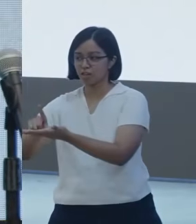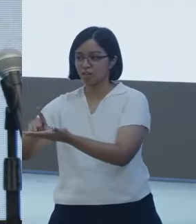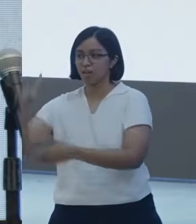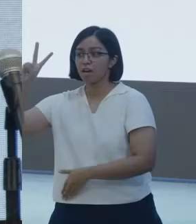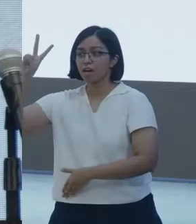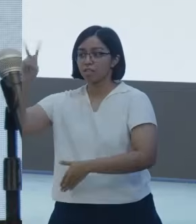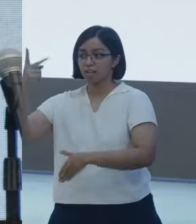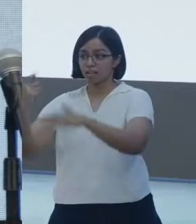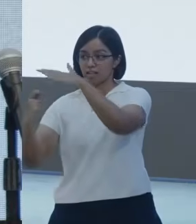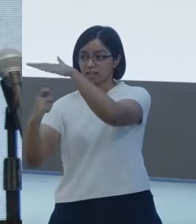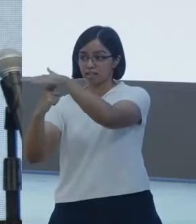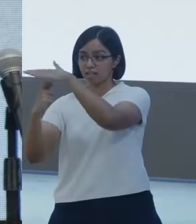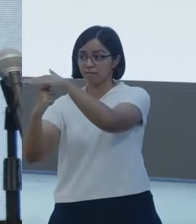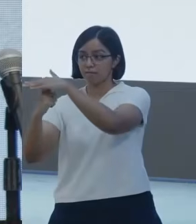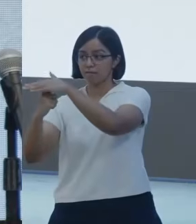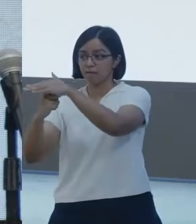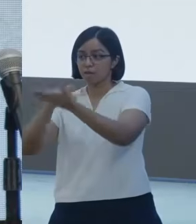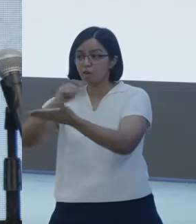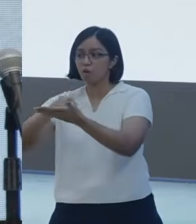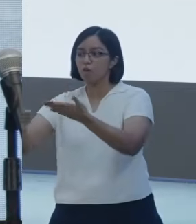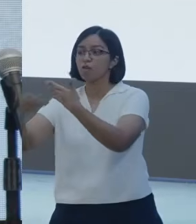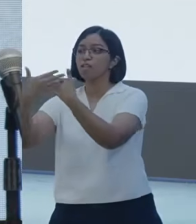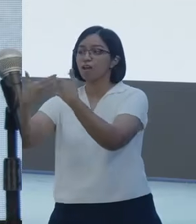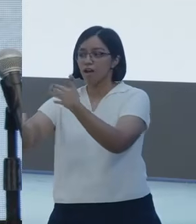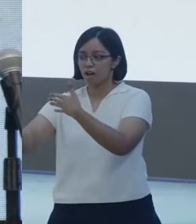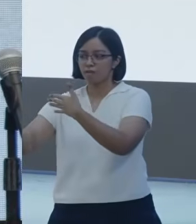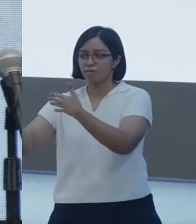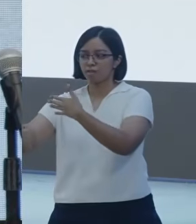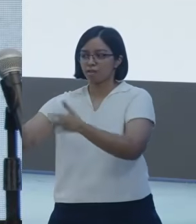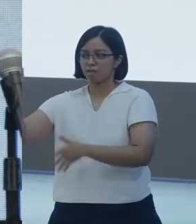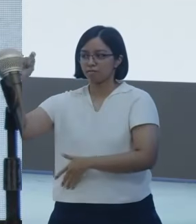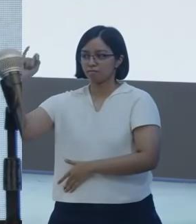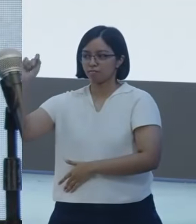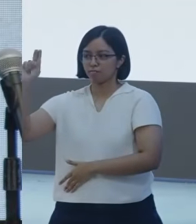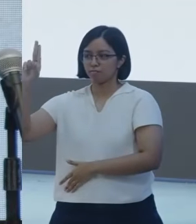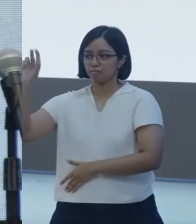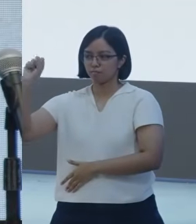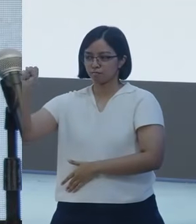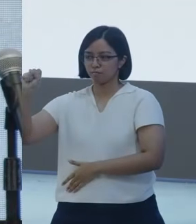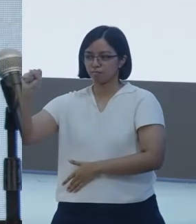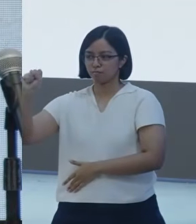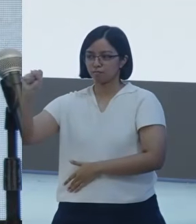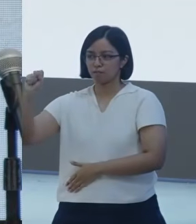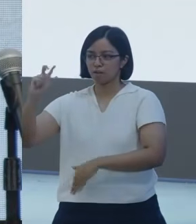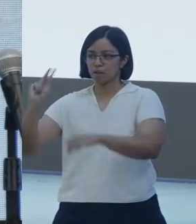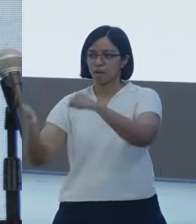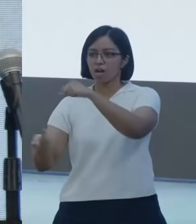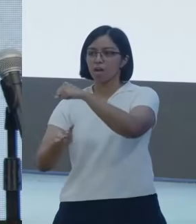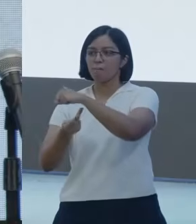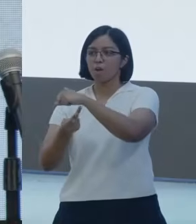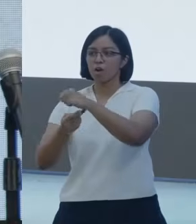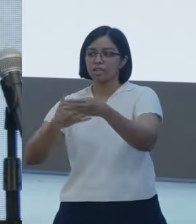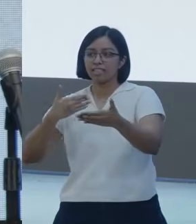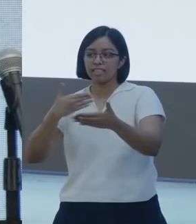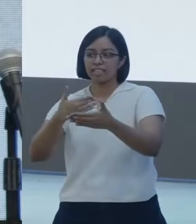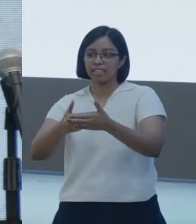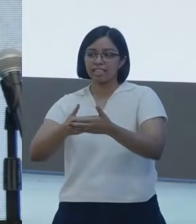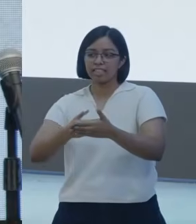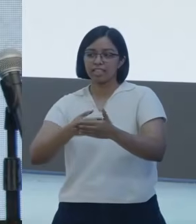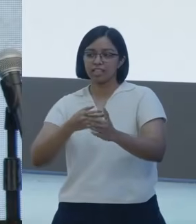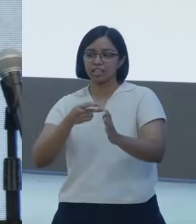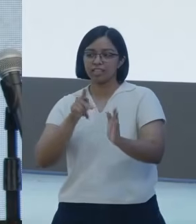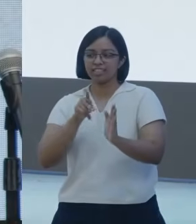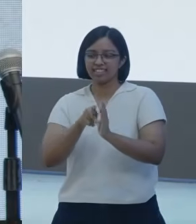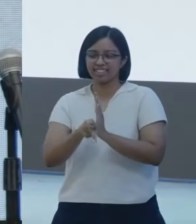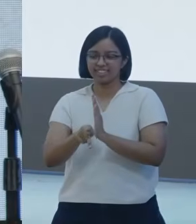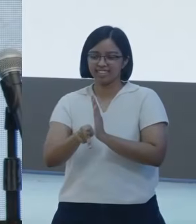niya pagkatapos ng Titus, nung siya ay nasa piitan na at malapit na siyang i-execute.